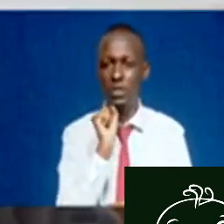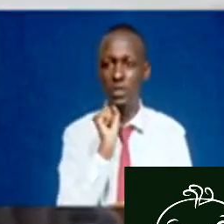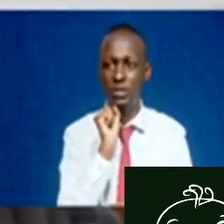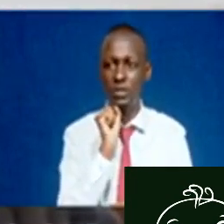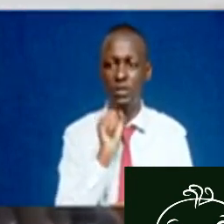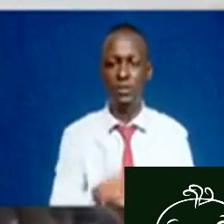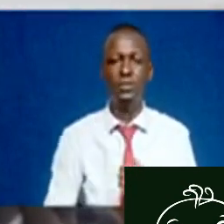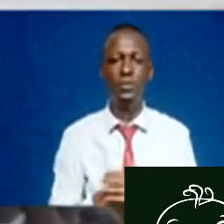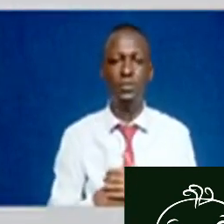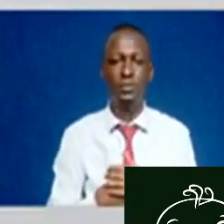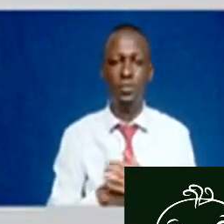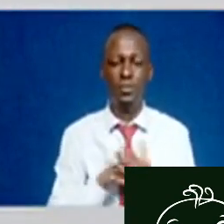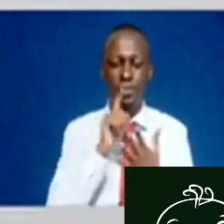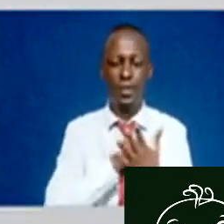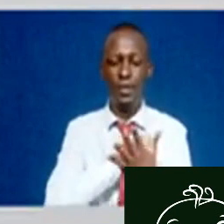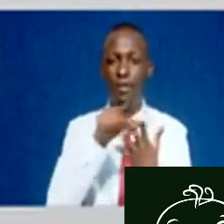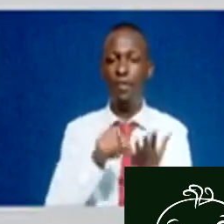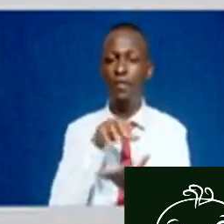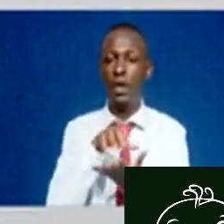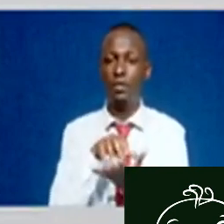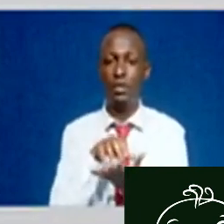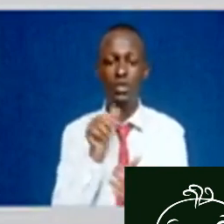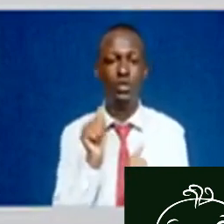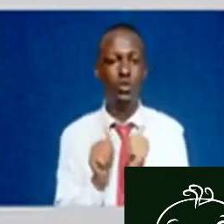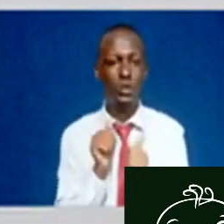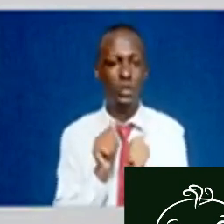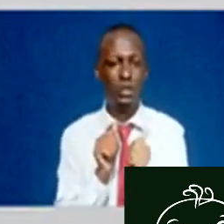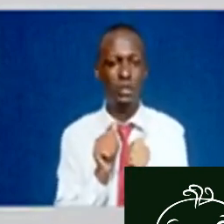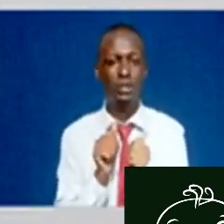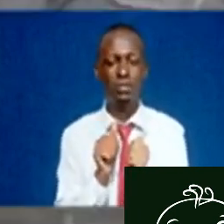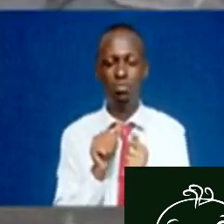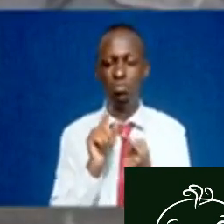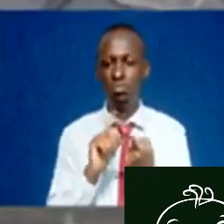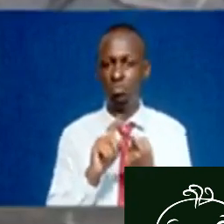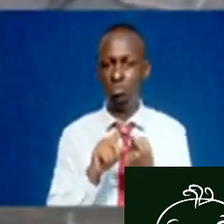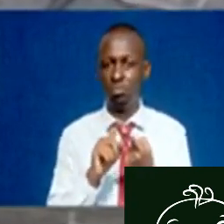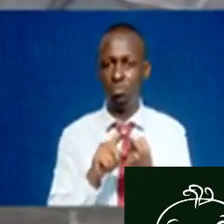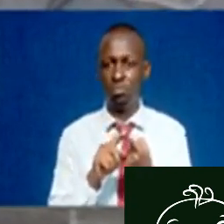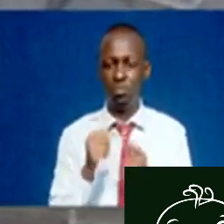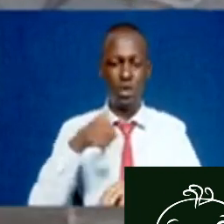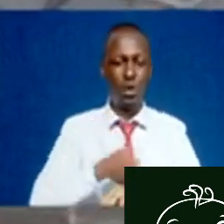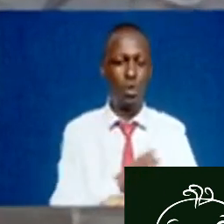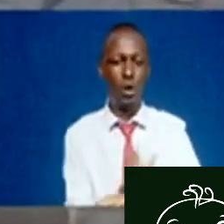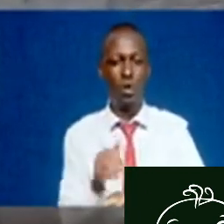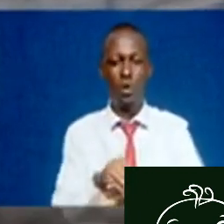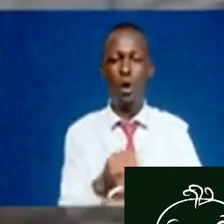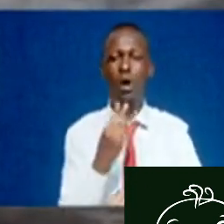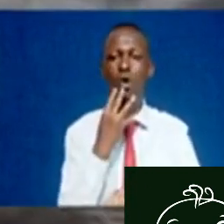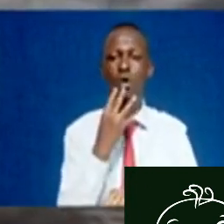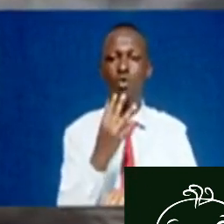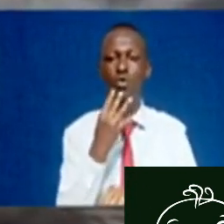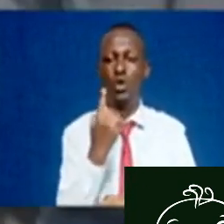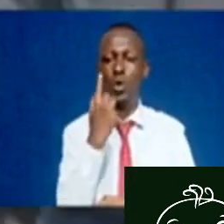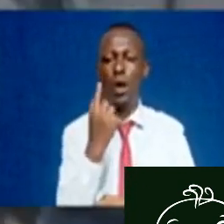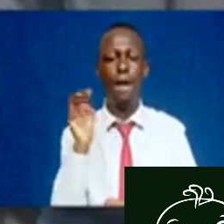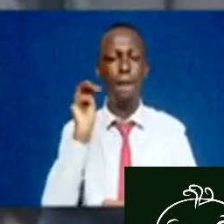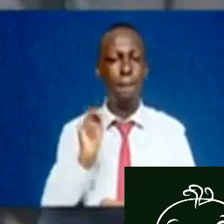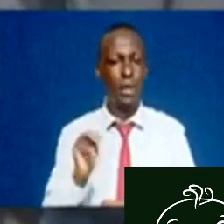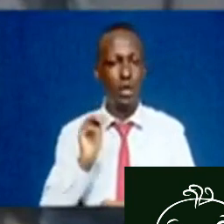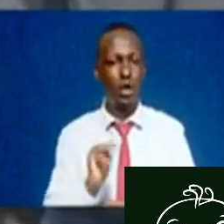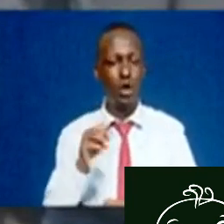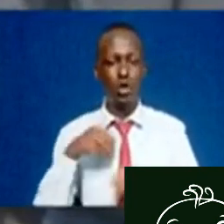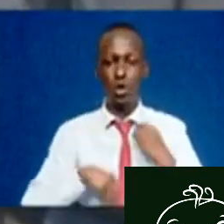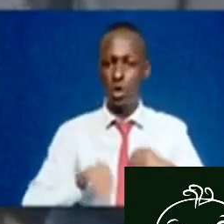million. Watano hao walikabiliwa na mashtaka matano ya ufujaji wa shilingi milioni 441,